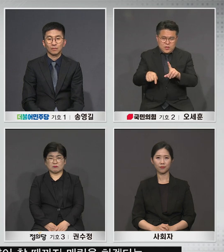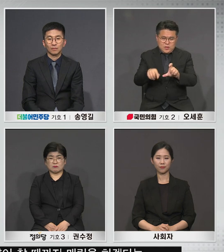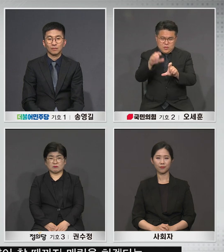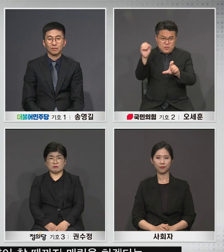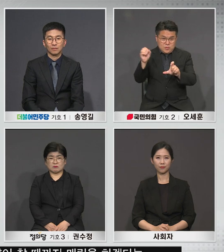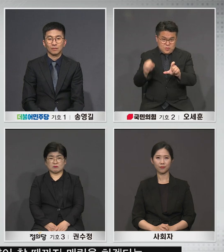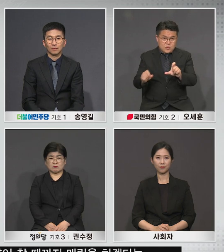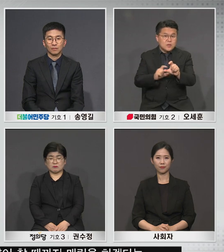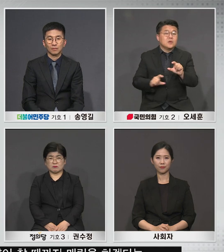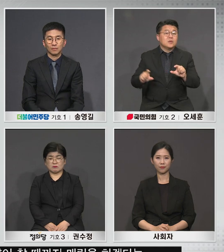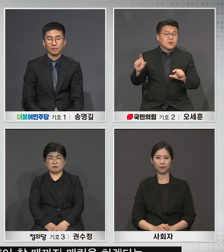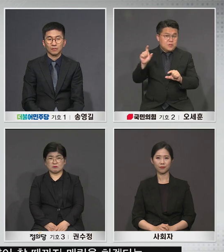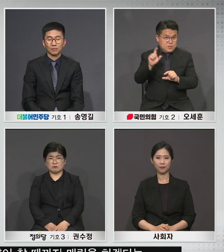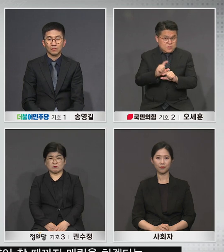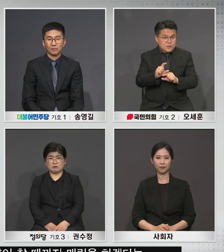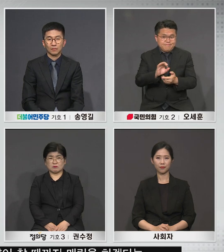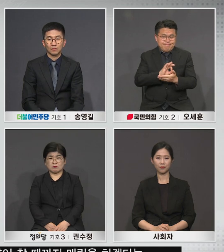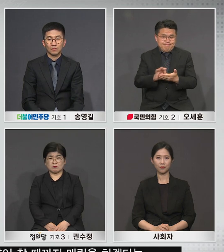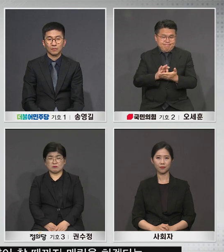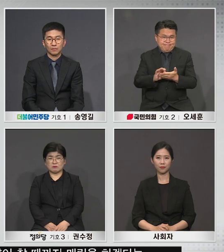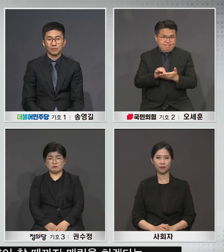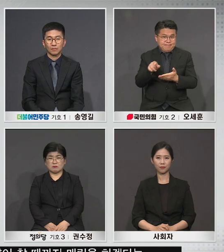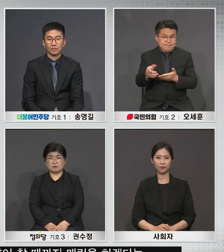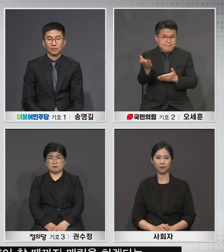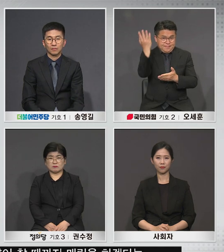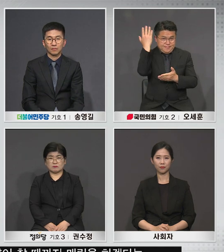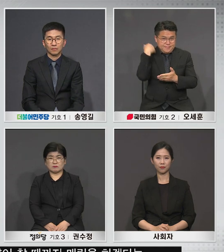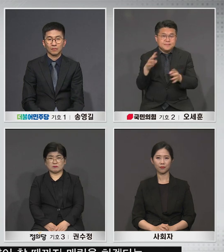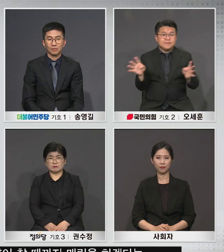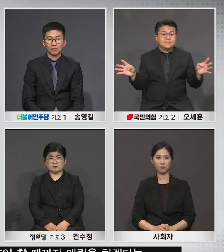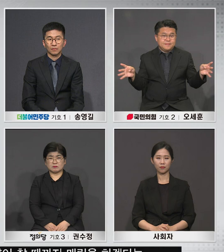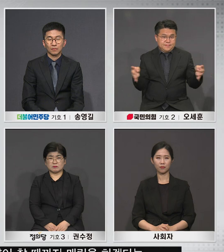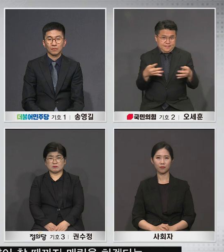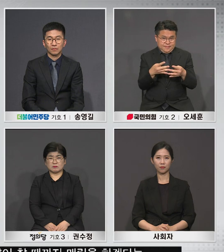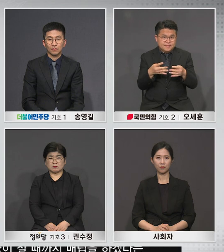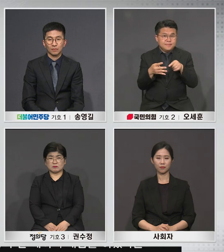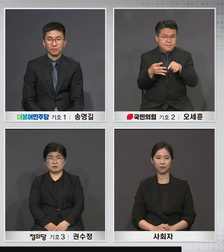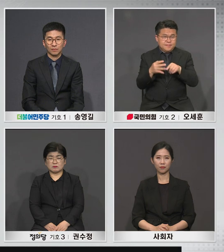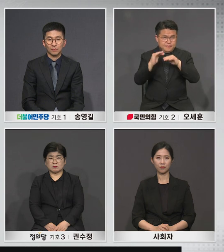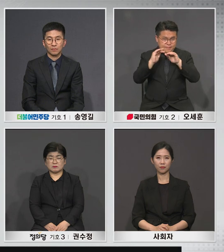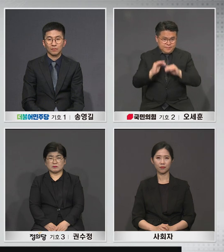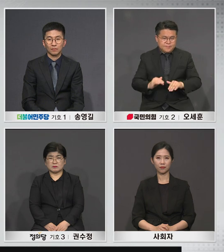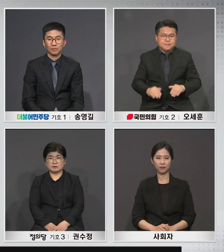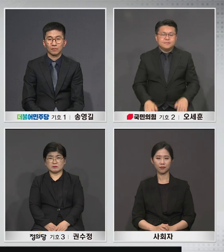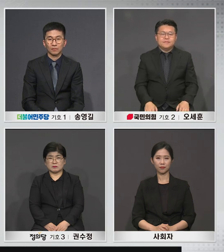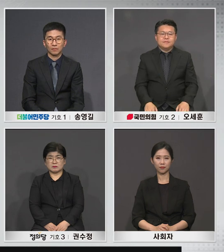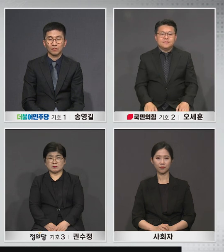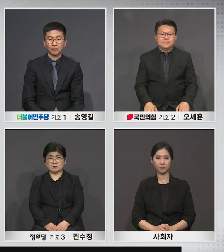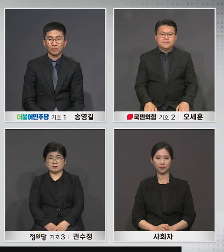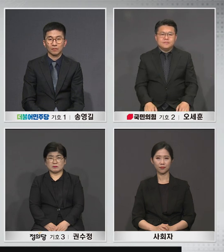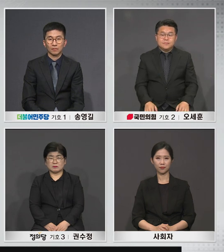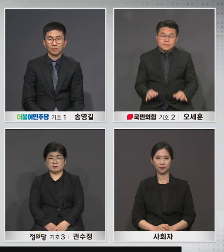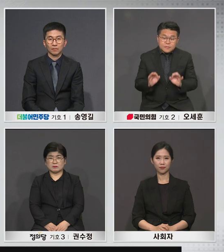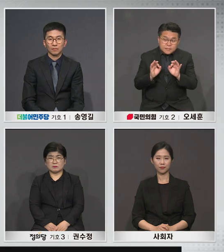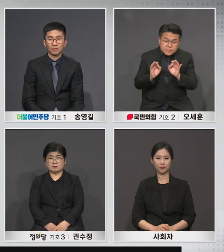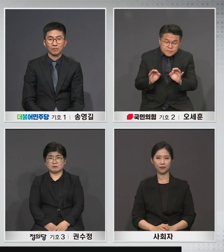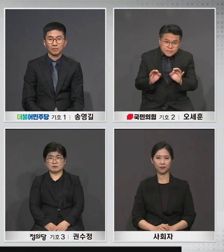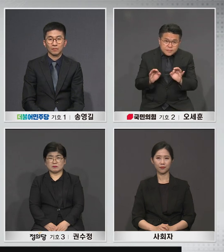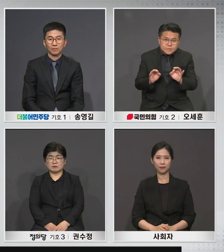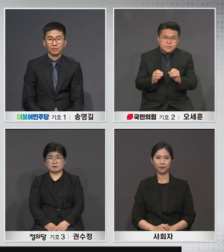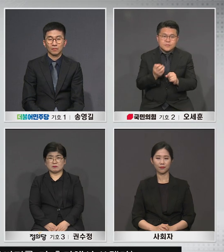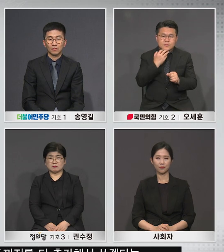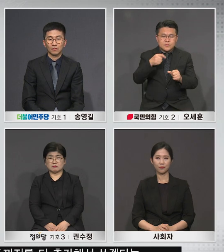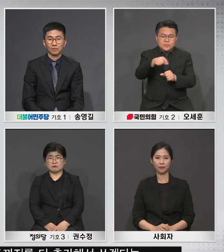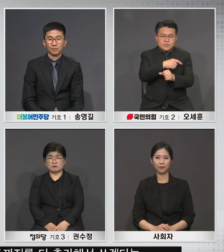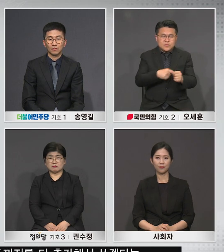더 추가해서 쓰겠다는 게 당시 합의의 내용입니다. 이 해석에 있어서 그때 수도권